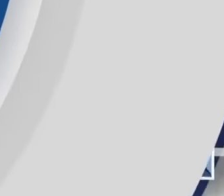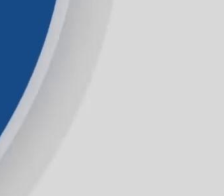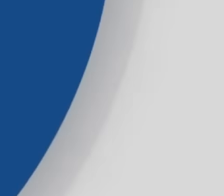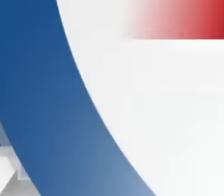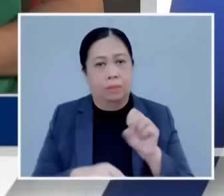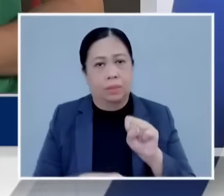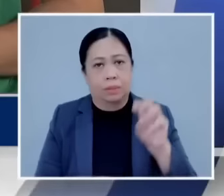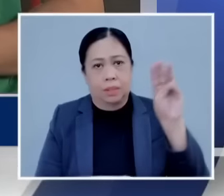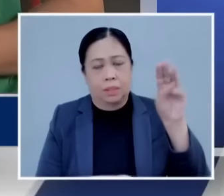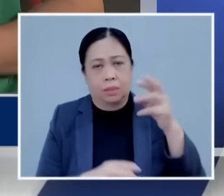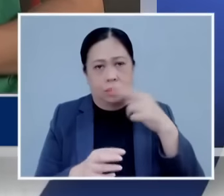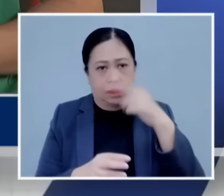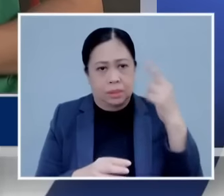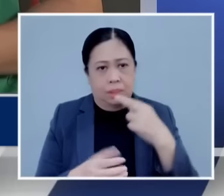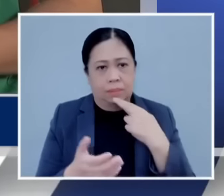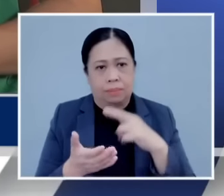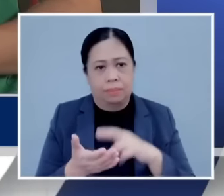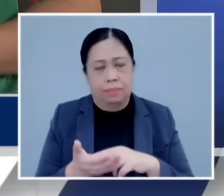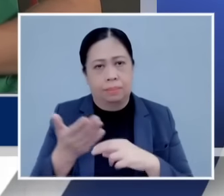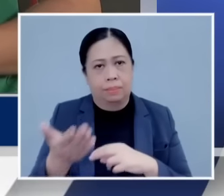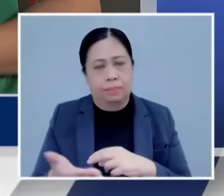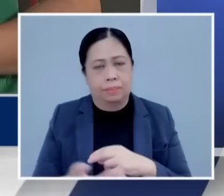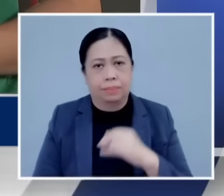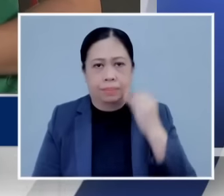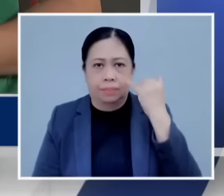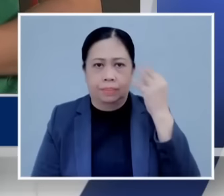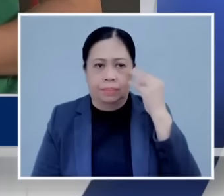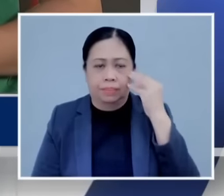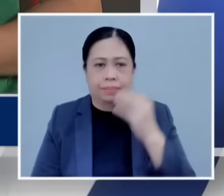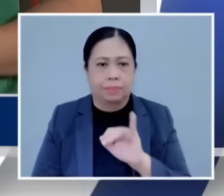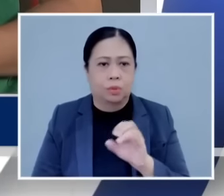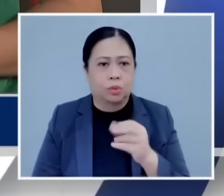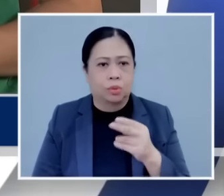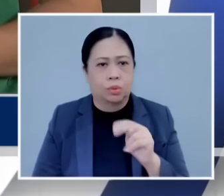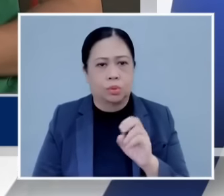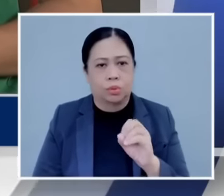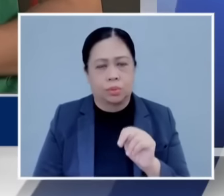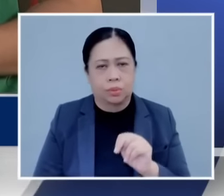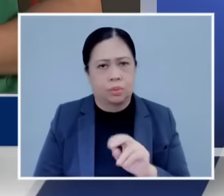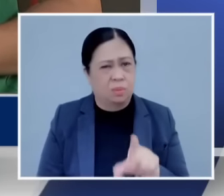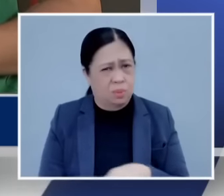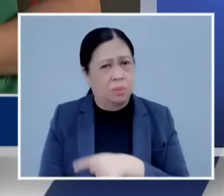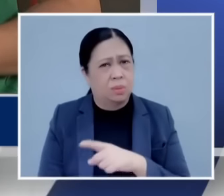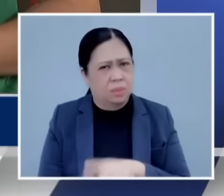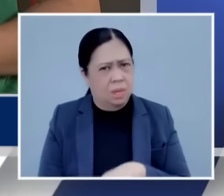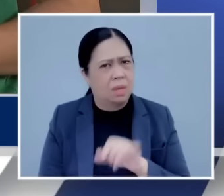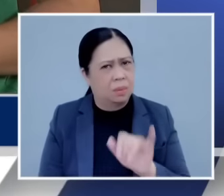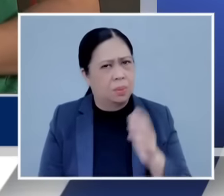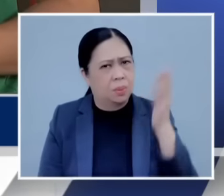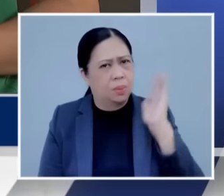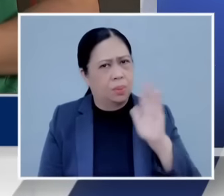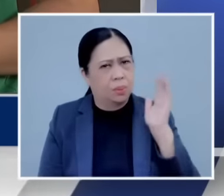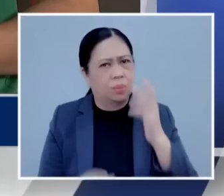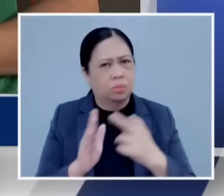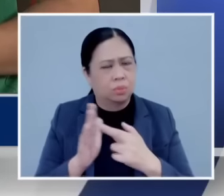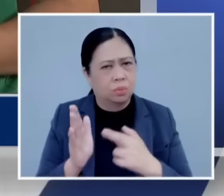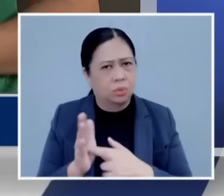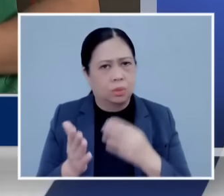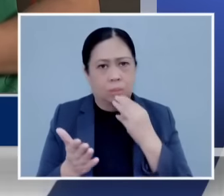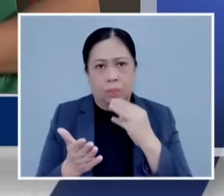Mateo Rizal, nagpapatrol si Johnson Malabat. So Johnson, matagal na pa pala itong kautusan na ito,